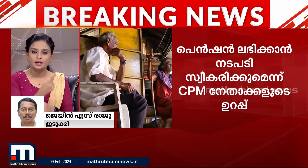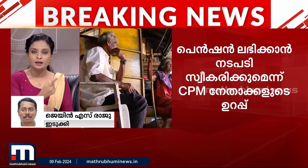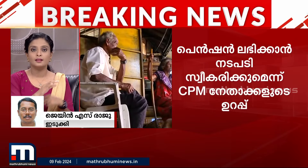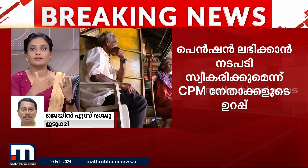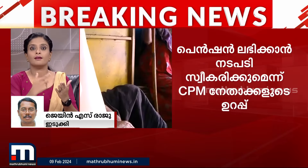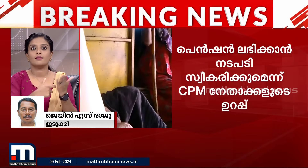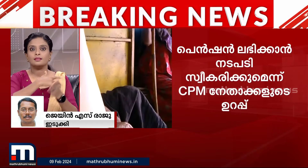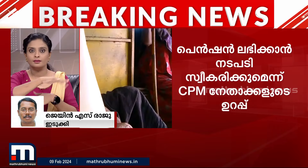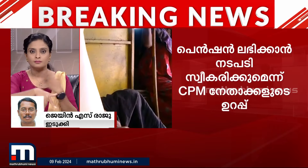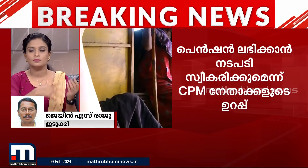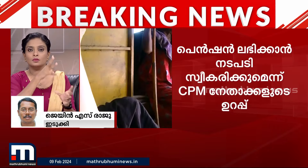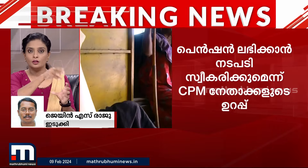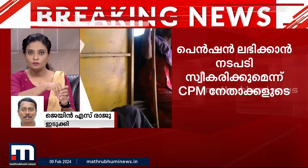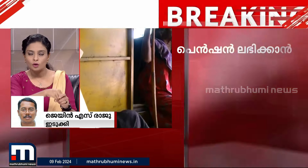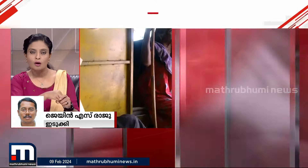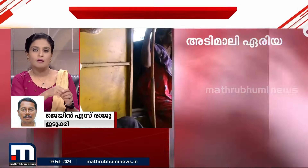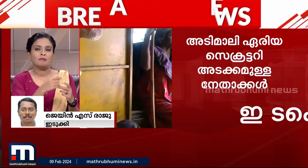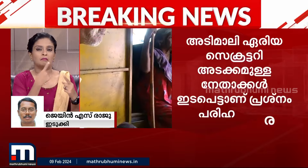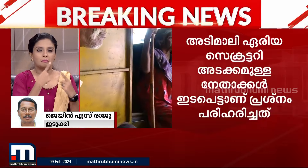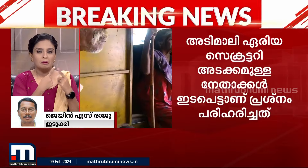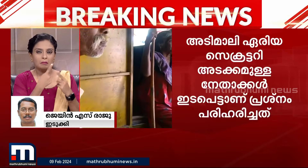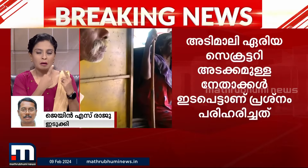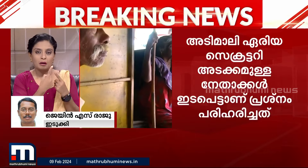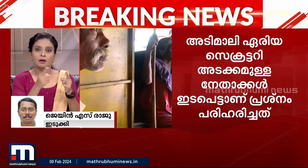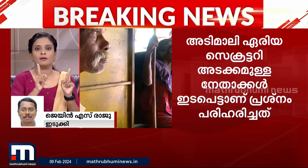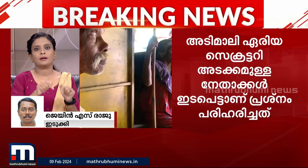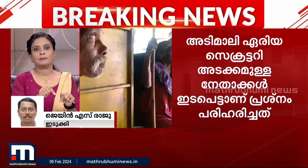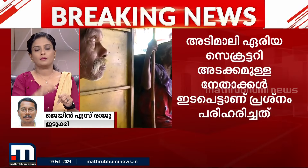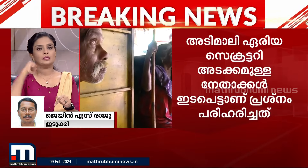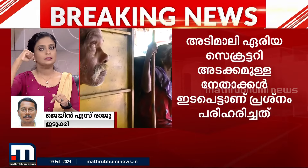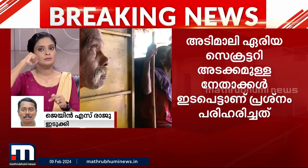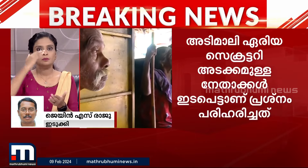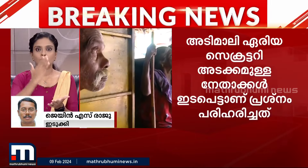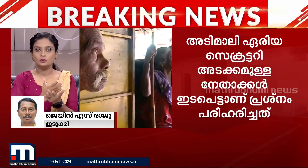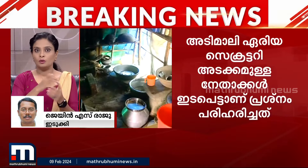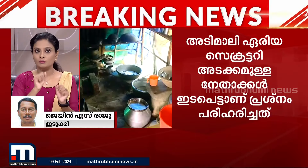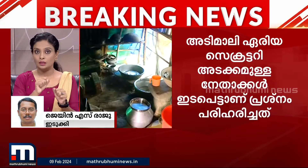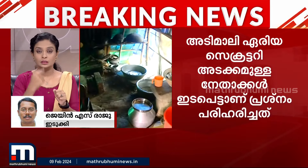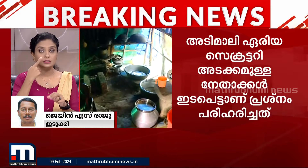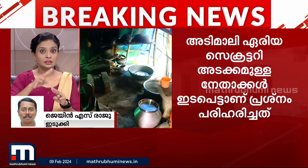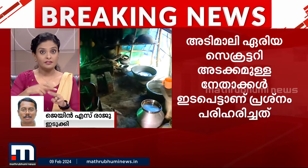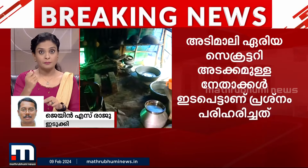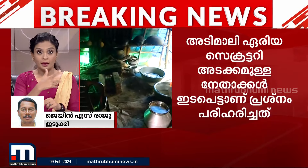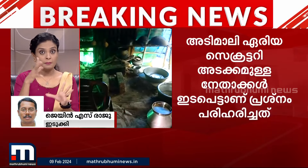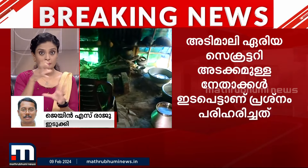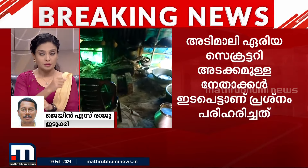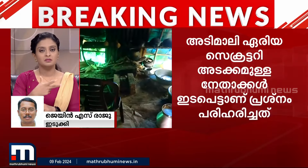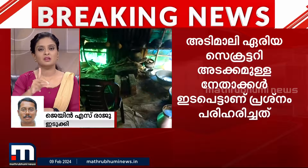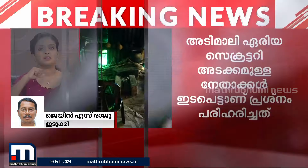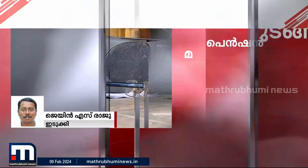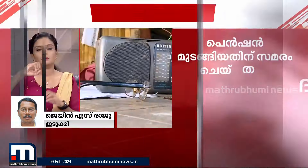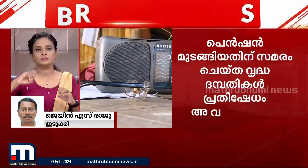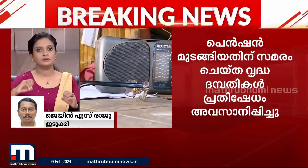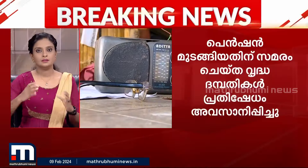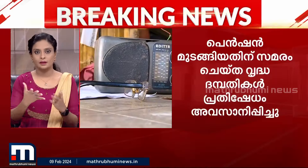ഇപ്പോൾ തൽക്കാലത്തേക്ക് ഈ സമരം അവസാനിപ്പിച്ചിരിക്കുന്നത്. പെൻഷൻ കിട്ടിയില്ലെങ്കിൽ വീണ്ടും സമരം ആരംഭിക്കുമെന്നാണ് ഇവർ പറയുന്നത്. ശരി,